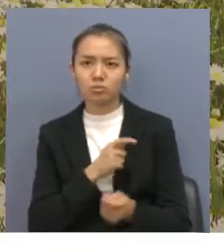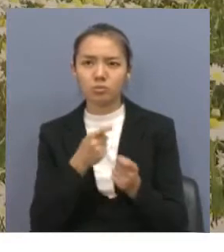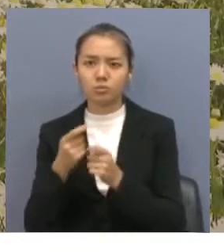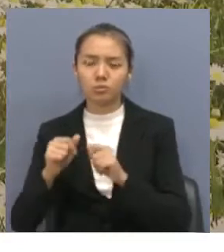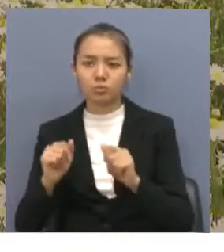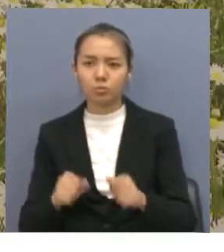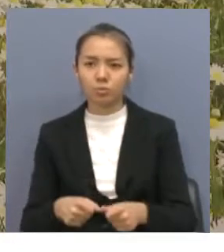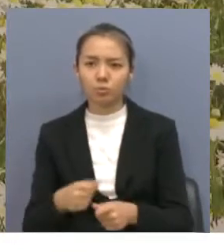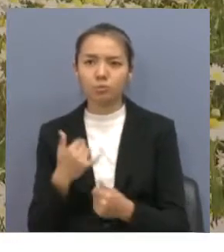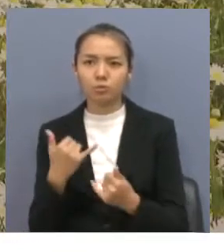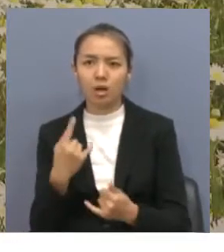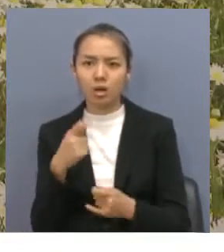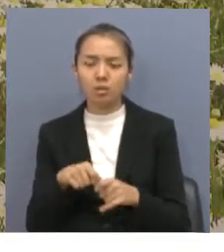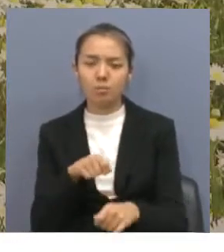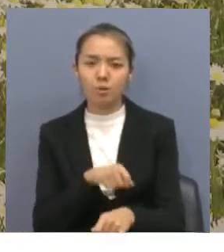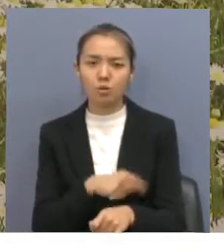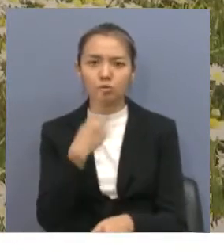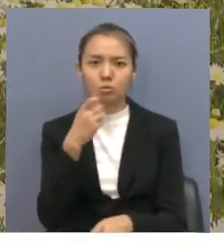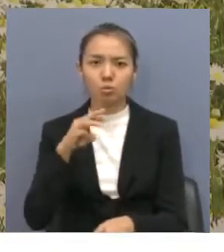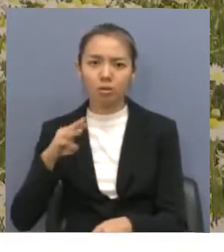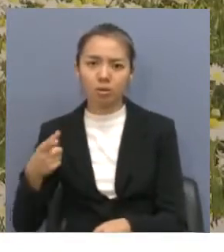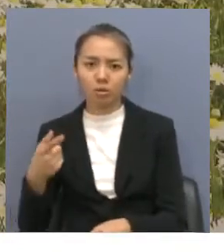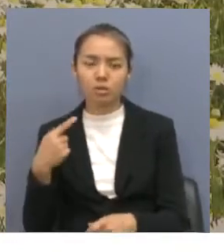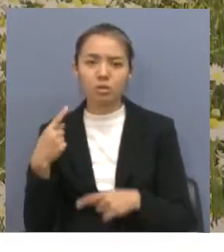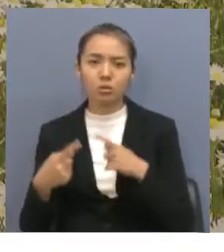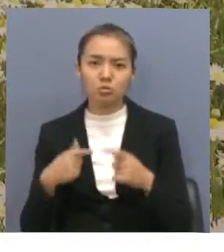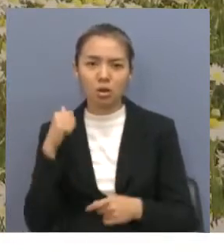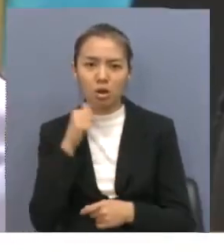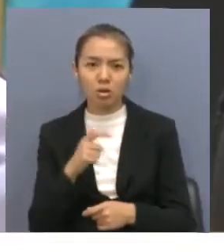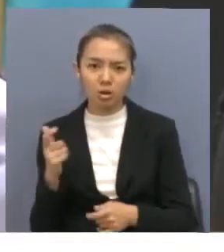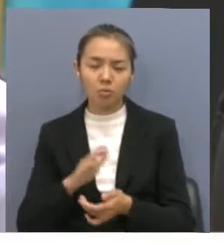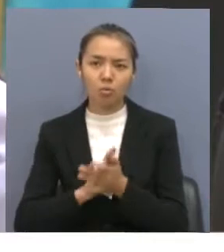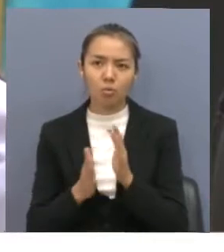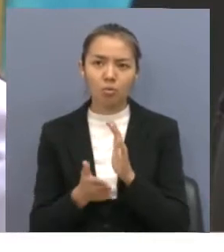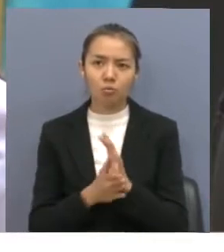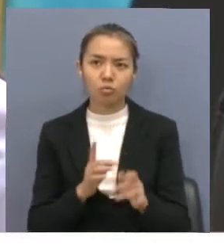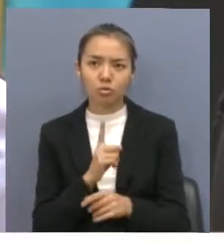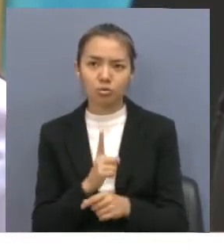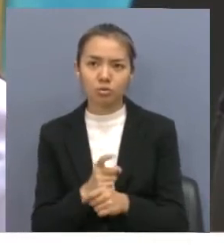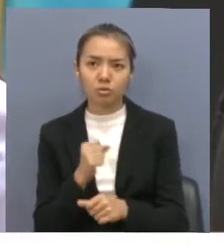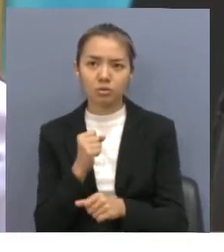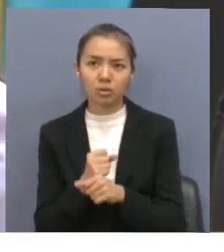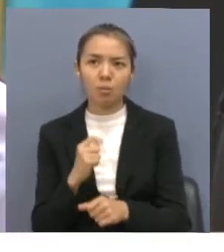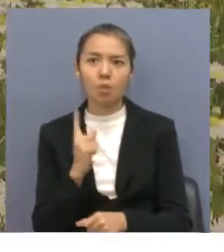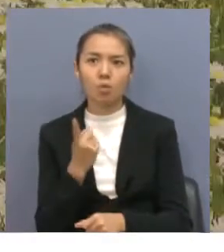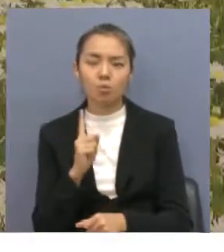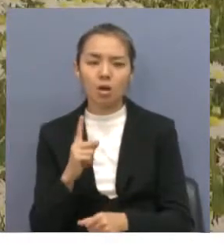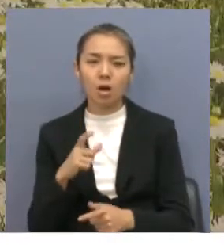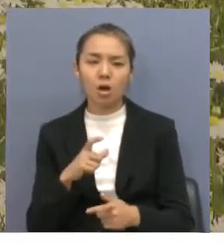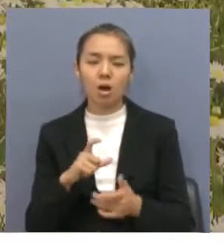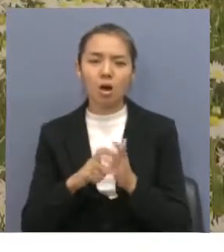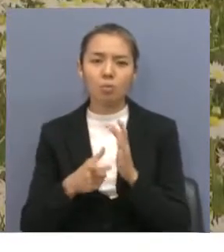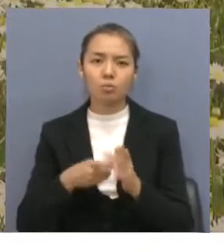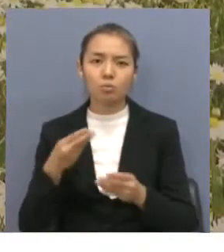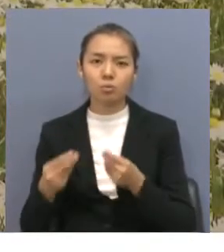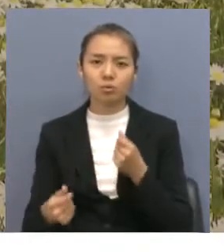аламыз. Бір текше метрінің құны 100 теңге. Енді тек әр шаруашылық келісімге отыруларға қажет. Себебі коммуналдық мекеме